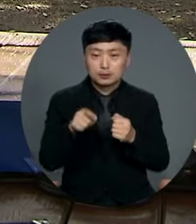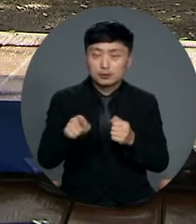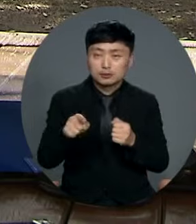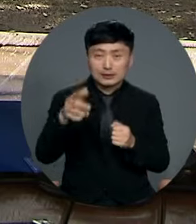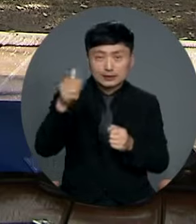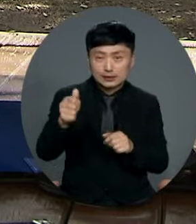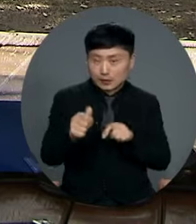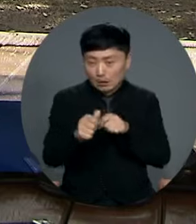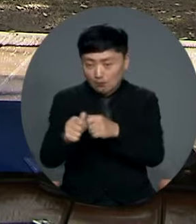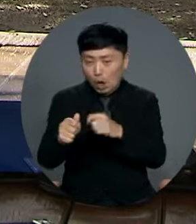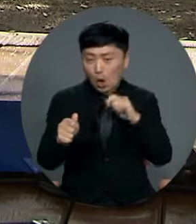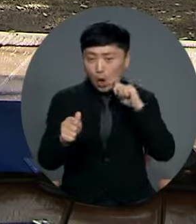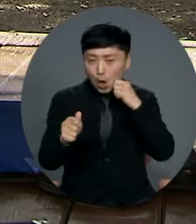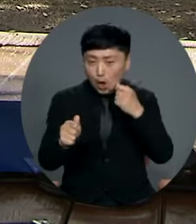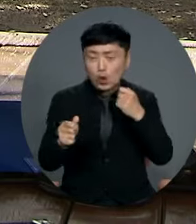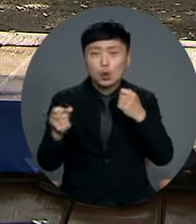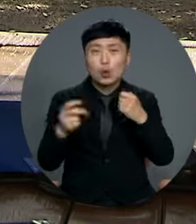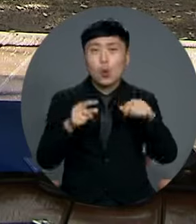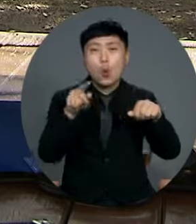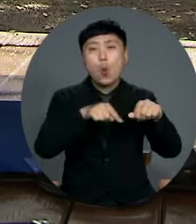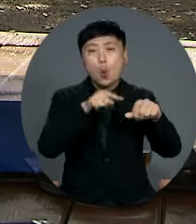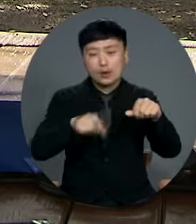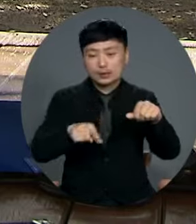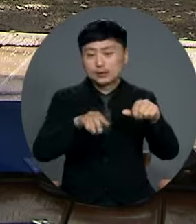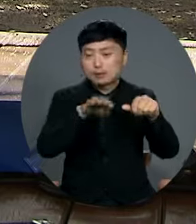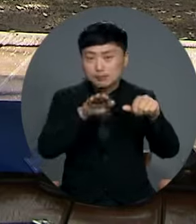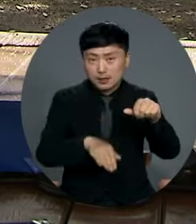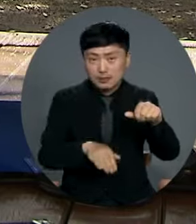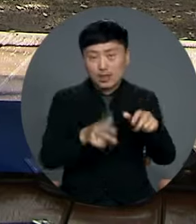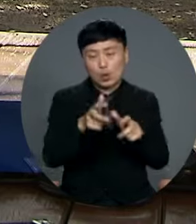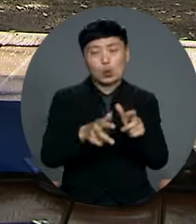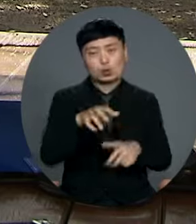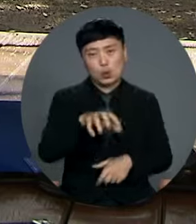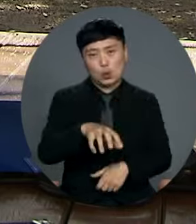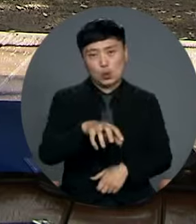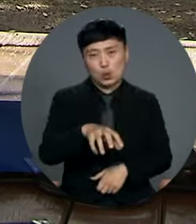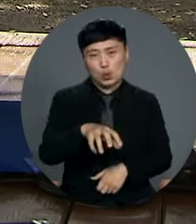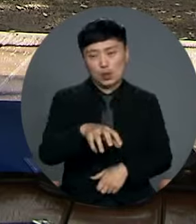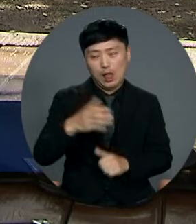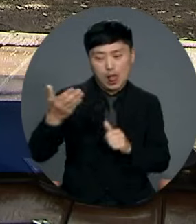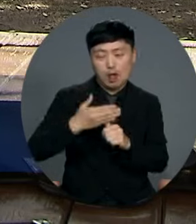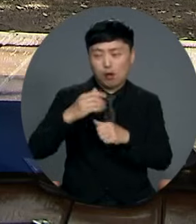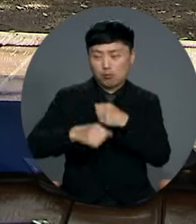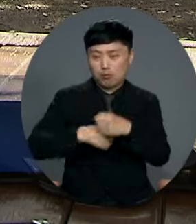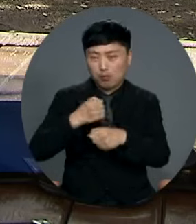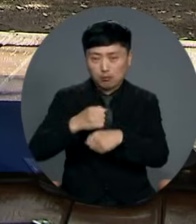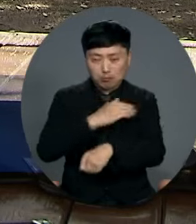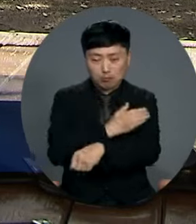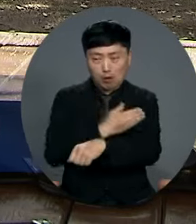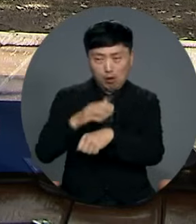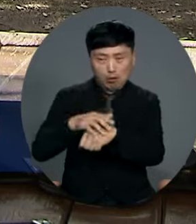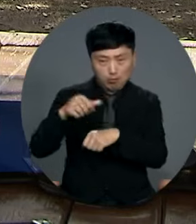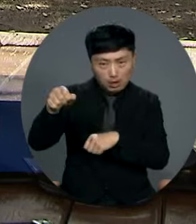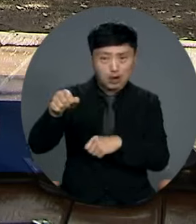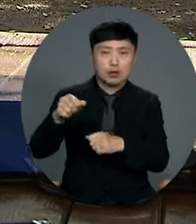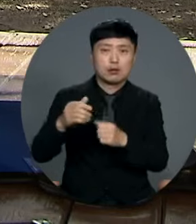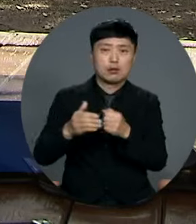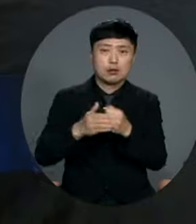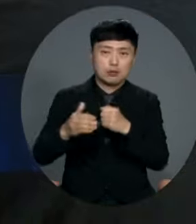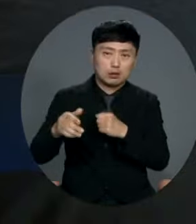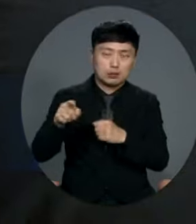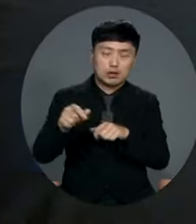않고 더군다나 지금은 5인 미만 사업장이기 때문에 해고가 자유로운 상황이라서 여기에 대해서 처벌하기가 더욱